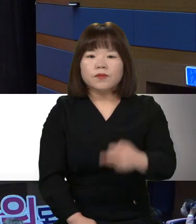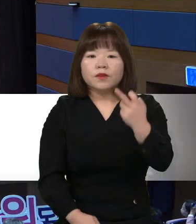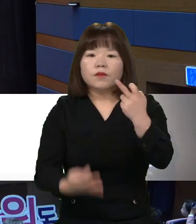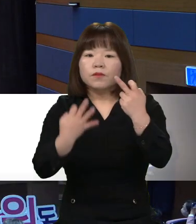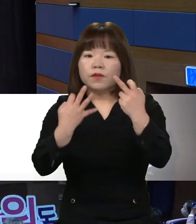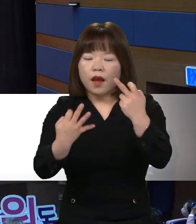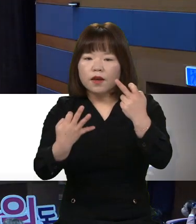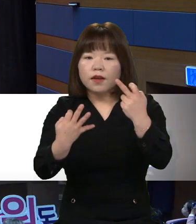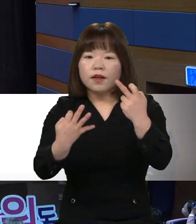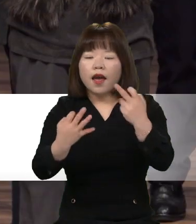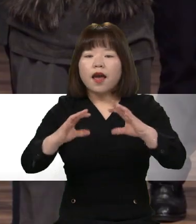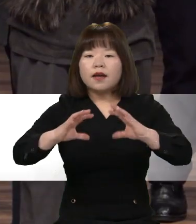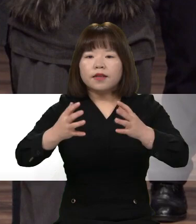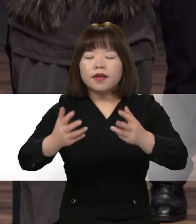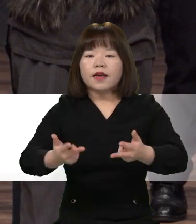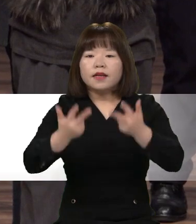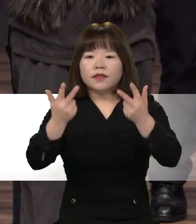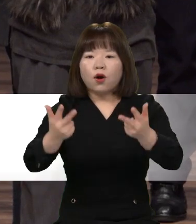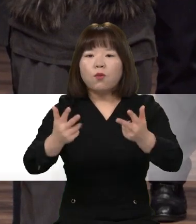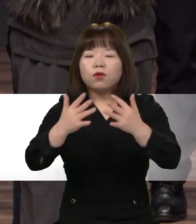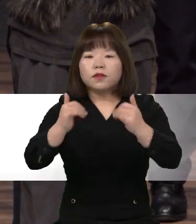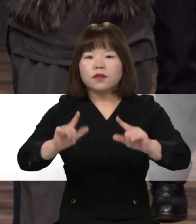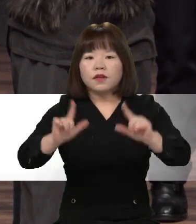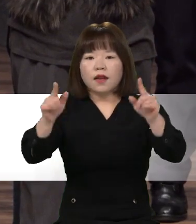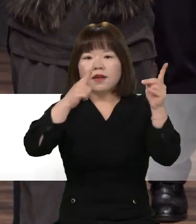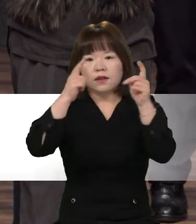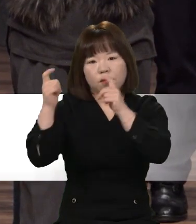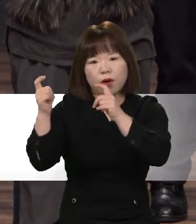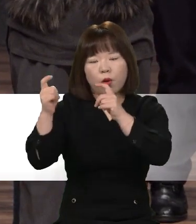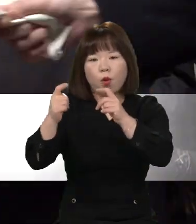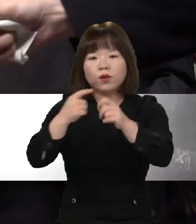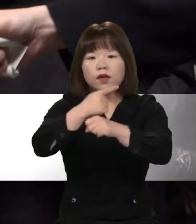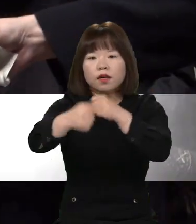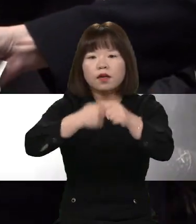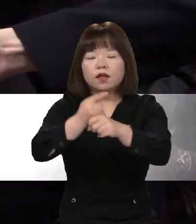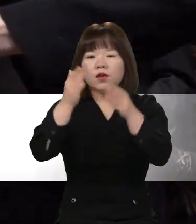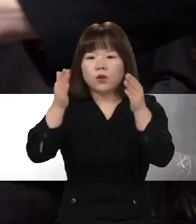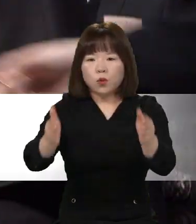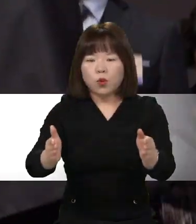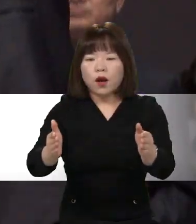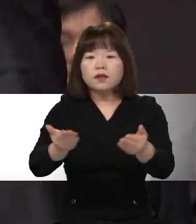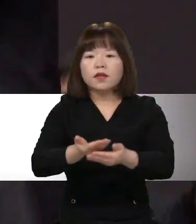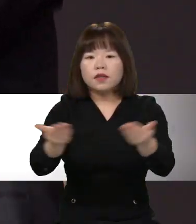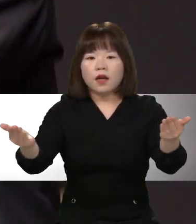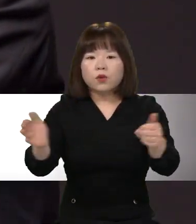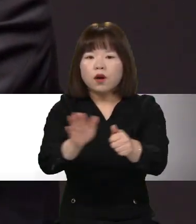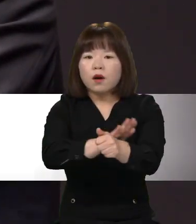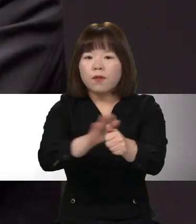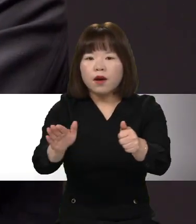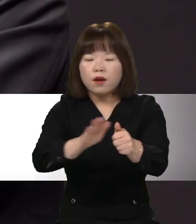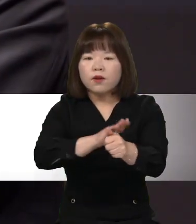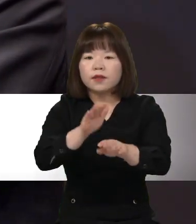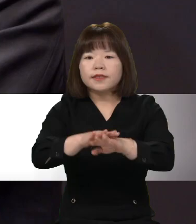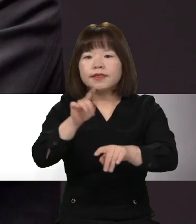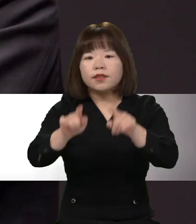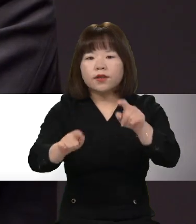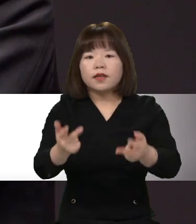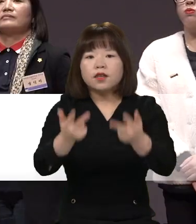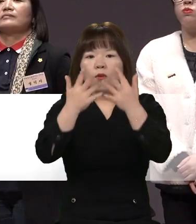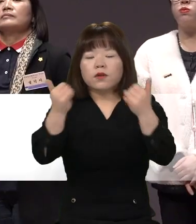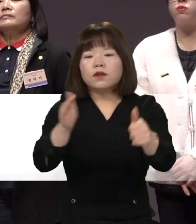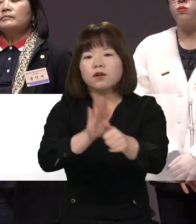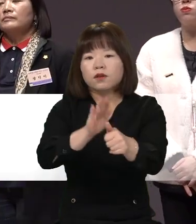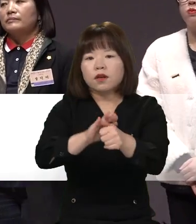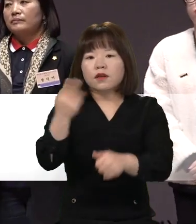14일 유엔이 정한 세계 자원봉사자의 날을 기념하고 한 해 동안 나눔과 배려의 아름다움을 실천한 자원봉사자들을